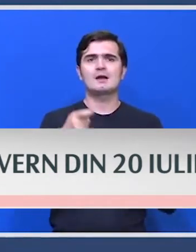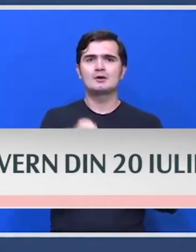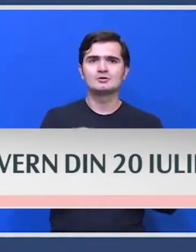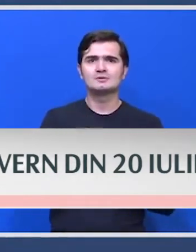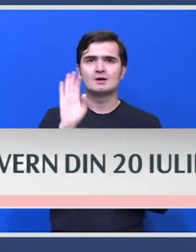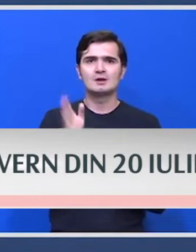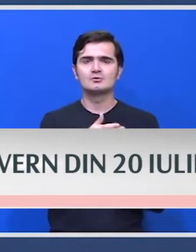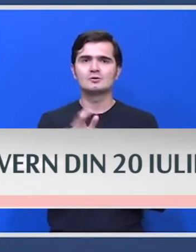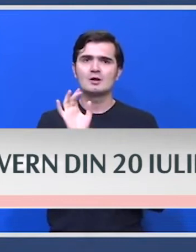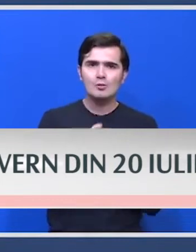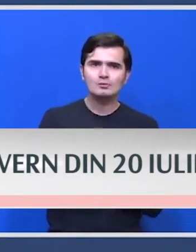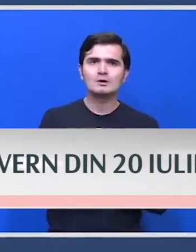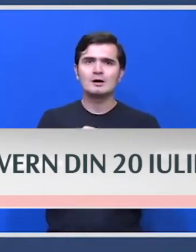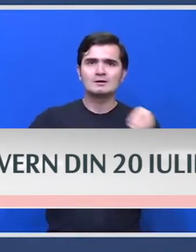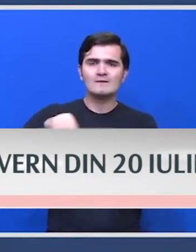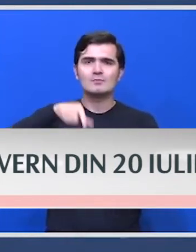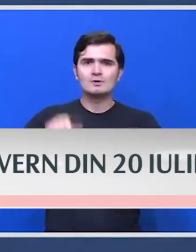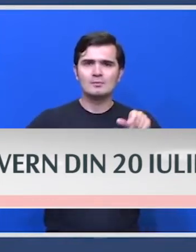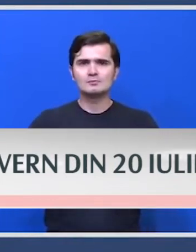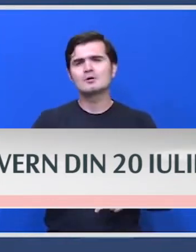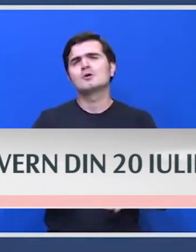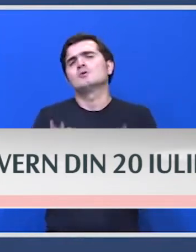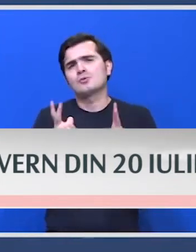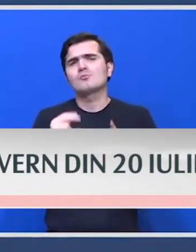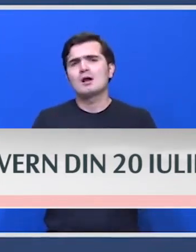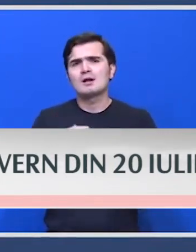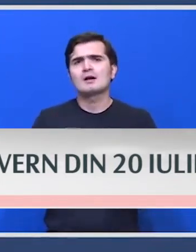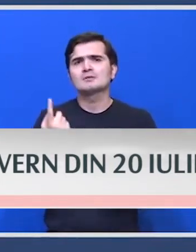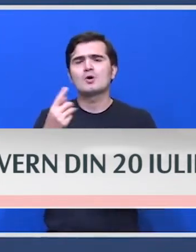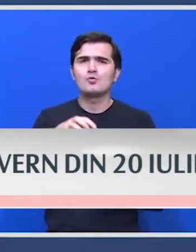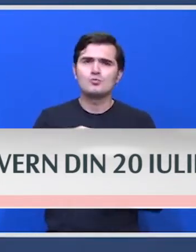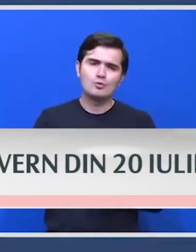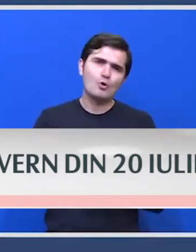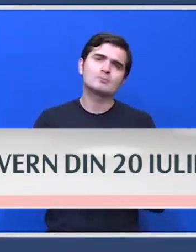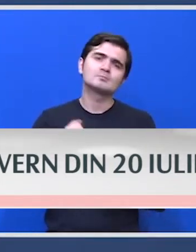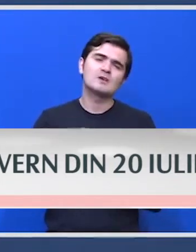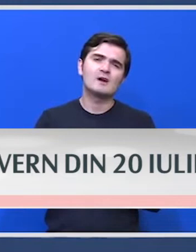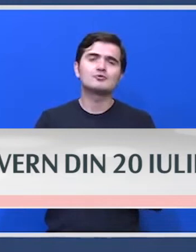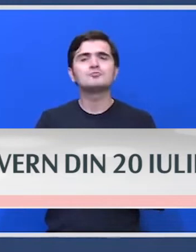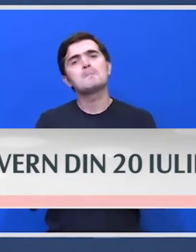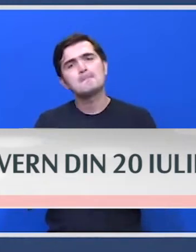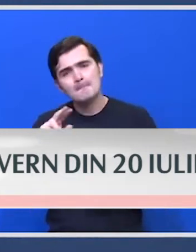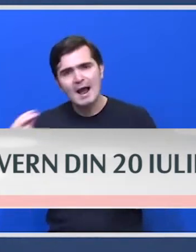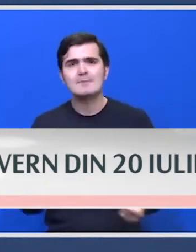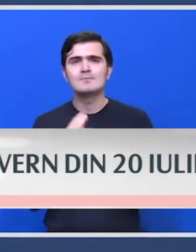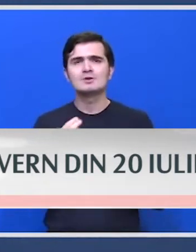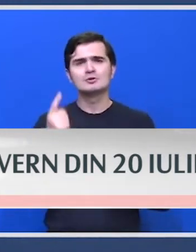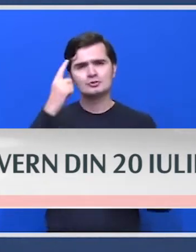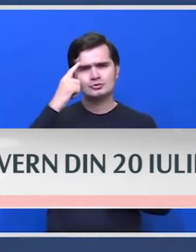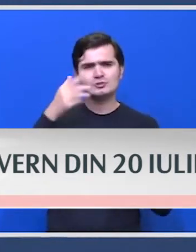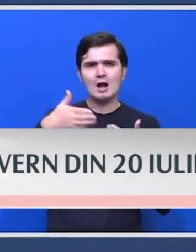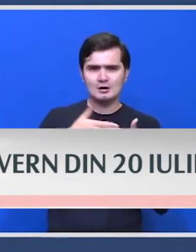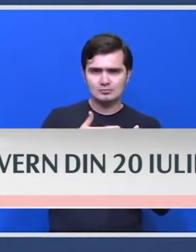de persoane. Evident că întotdeauna există loc de îmbunătățire și să știți că alături de echipa de la